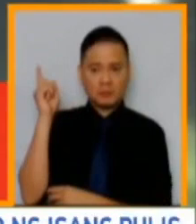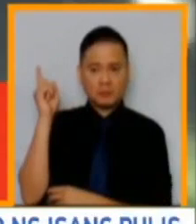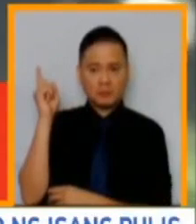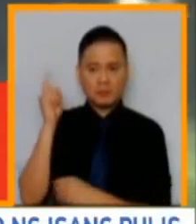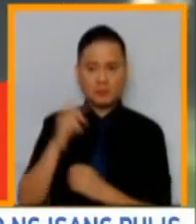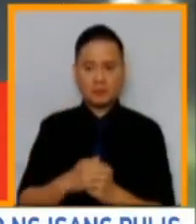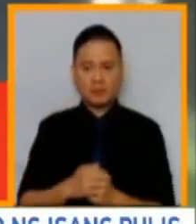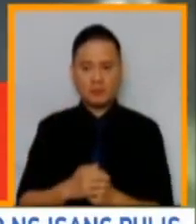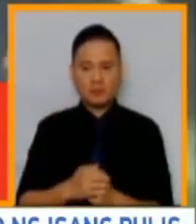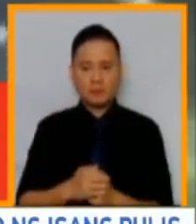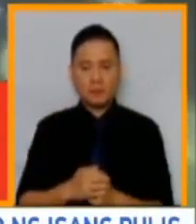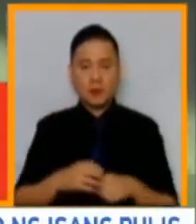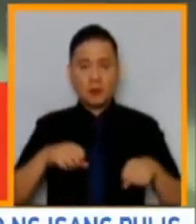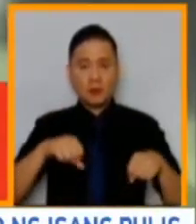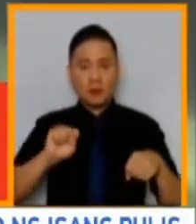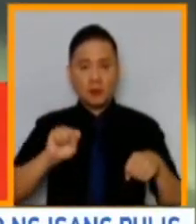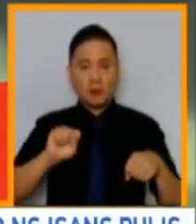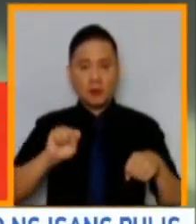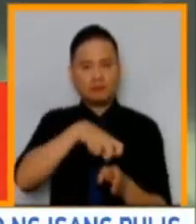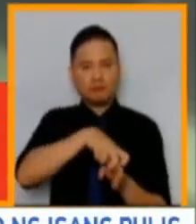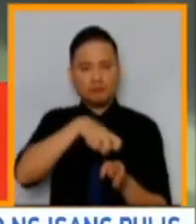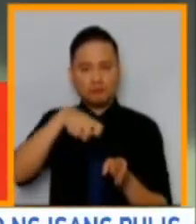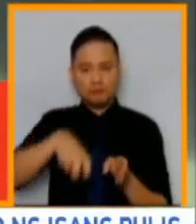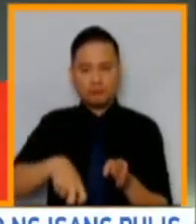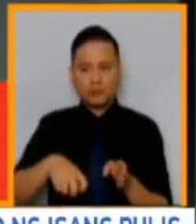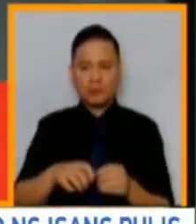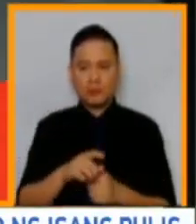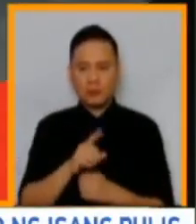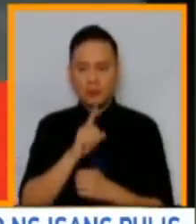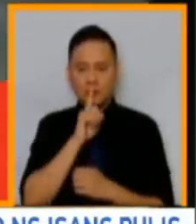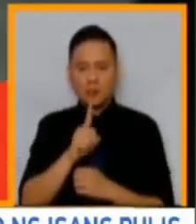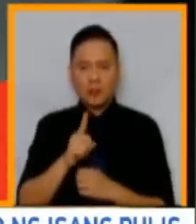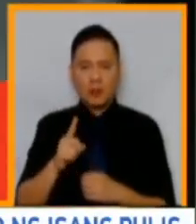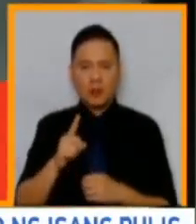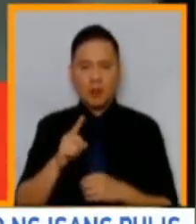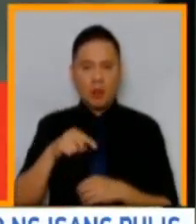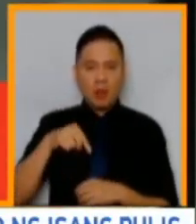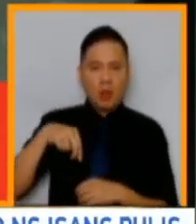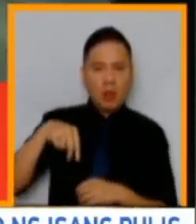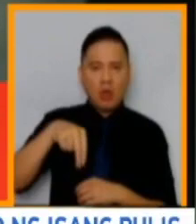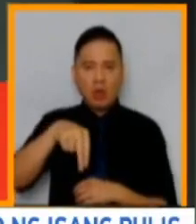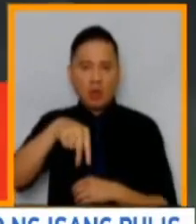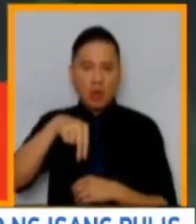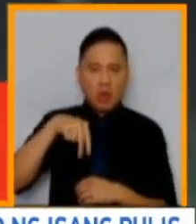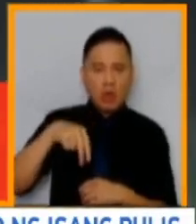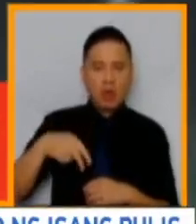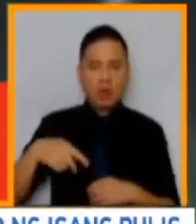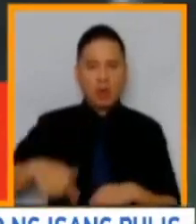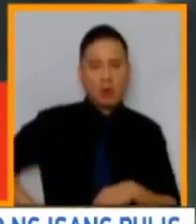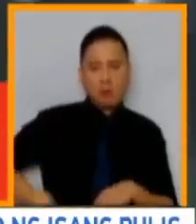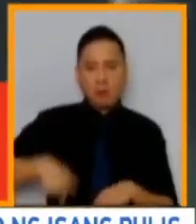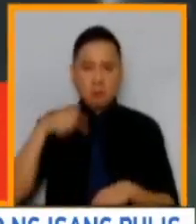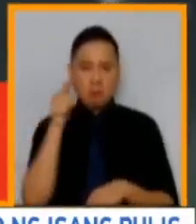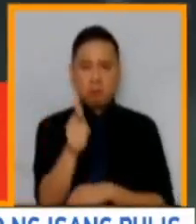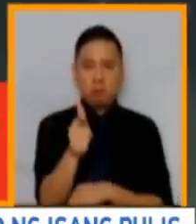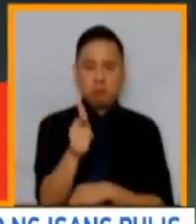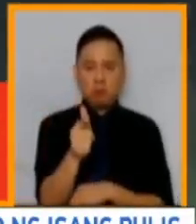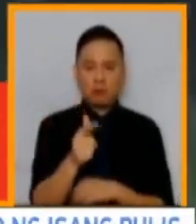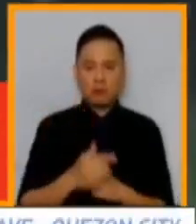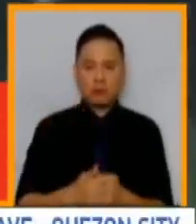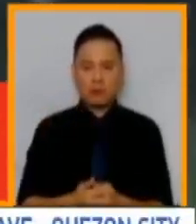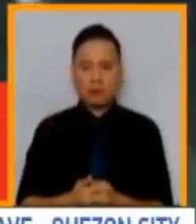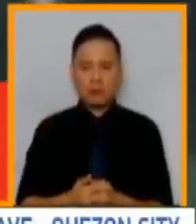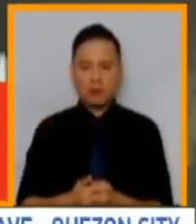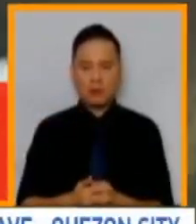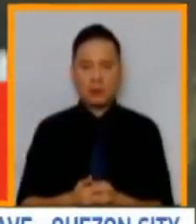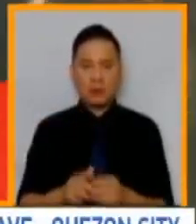motorsiklo. Pasuray-suray na naglakad at bigla na lang itinutok ang baril sa TNVS. Maya-may umalis na siya.